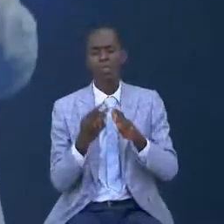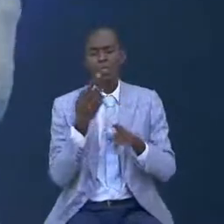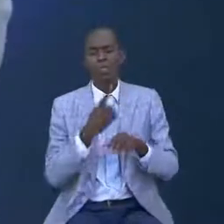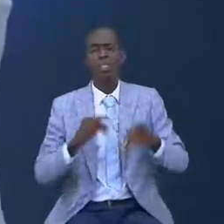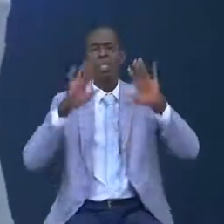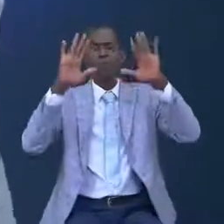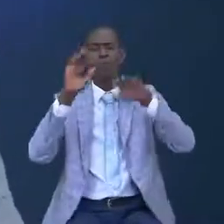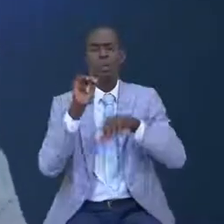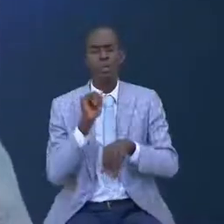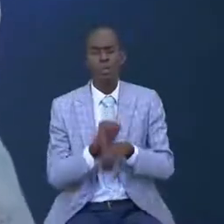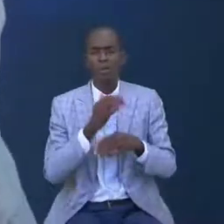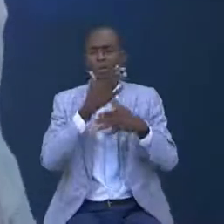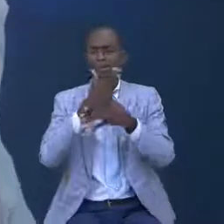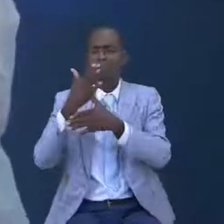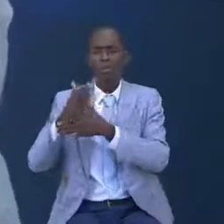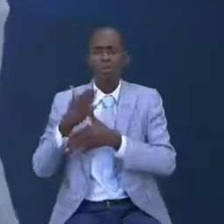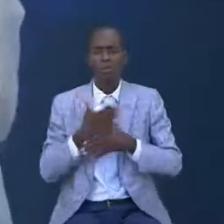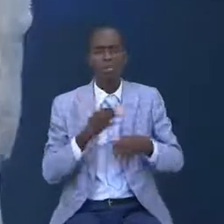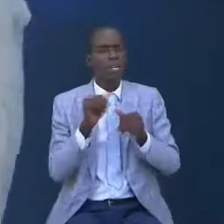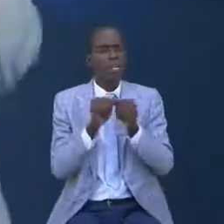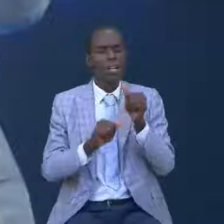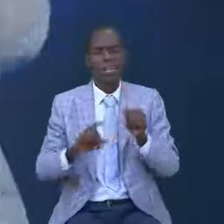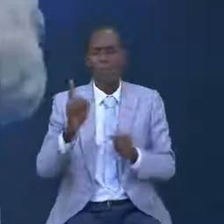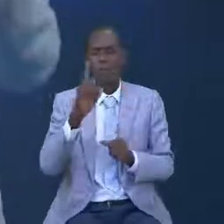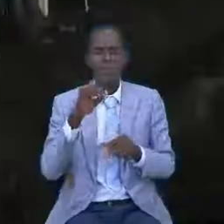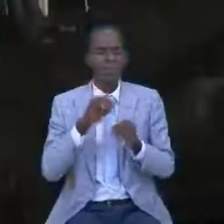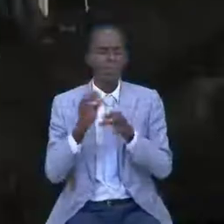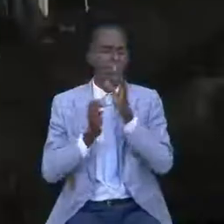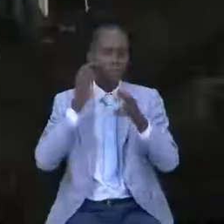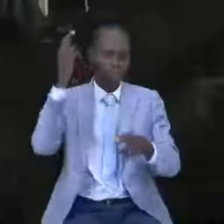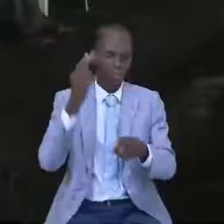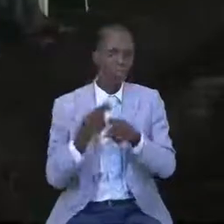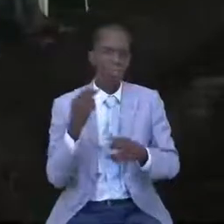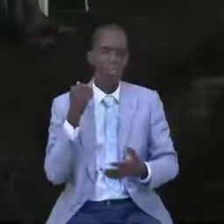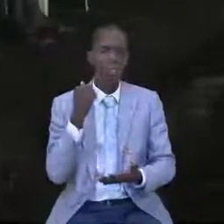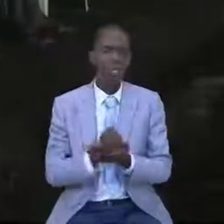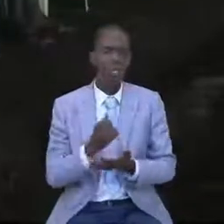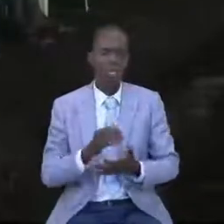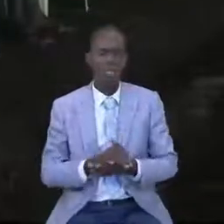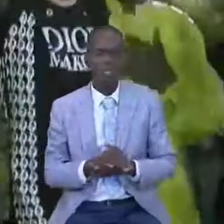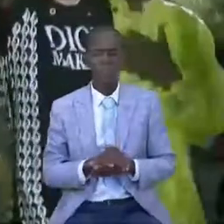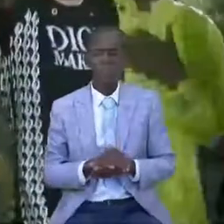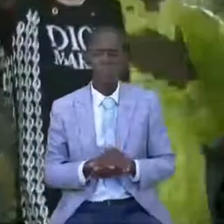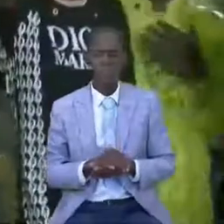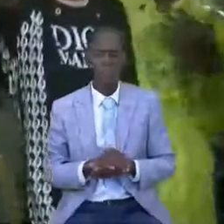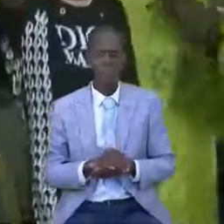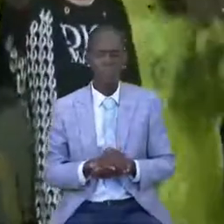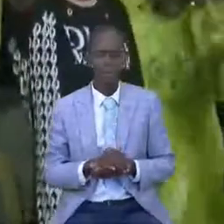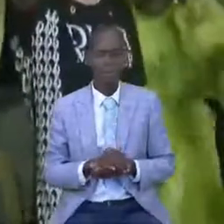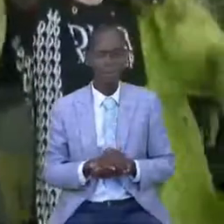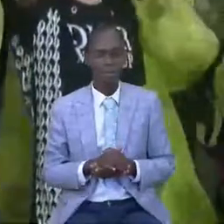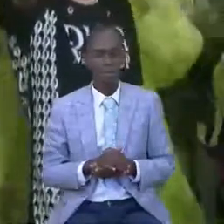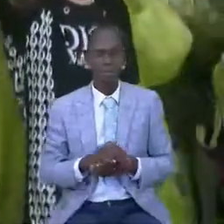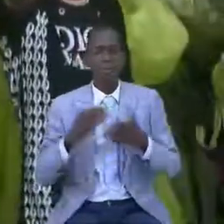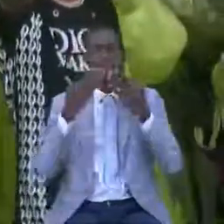manifeste ton accomplissement, manifeste le miracle, cette distribution de miracles partout au